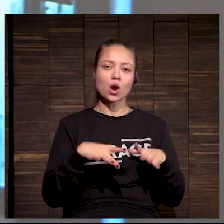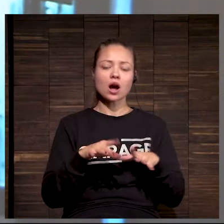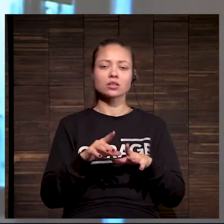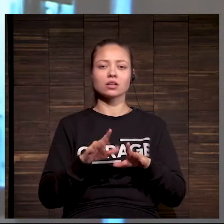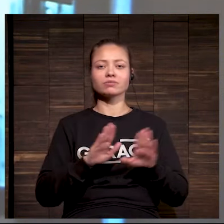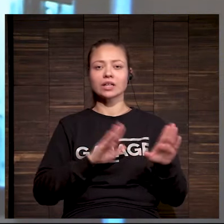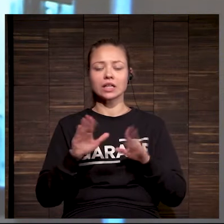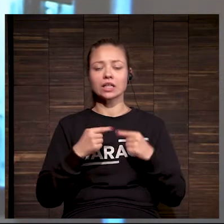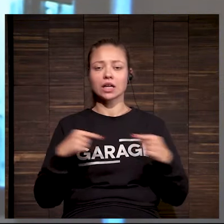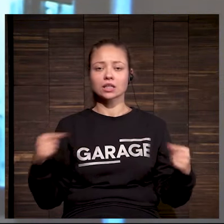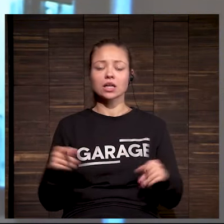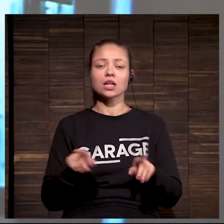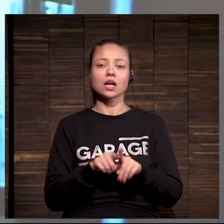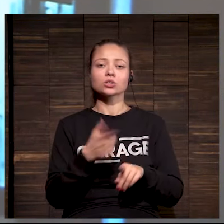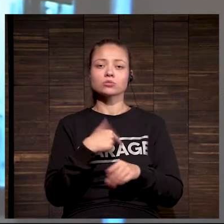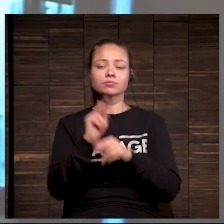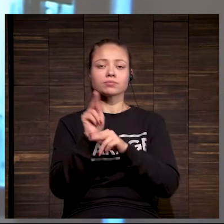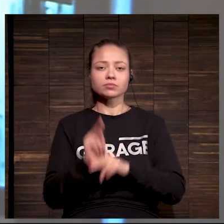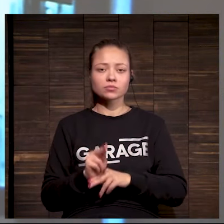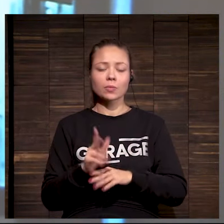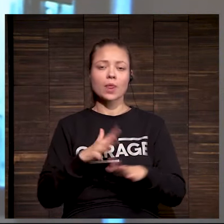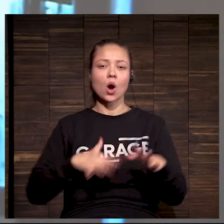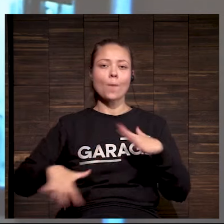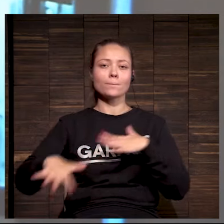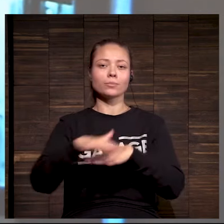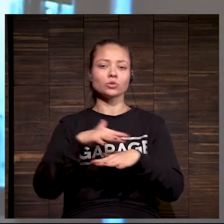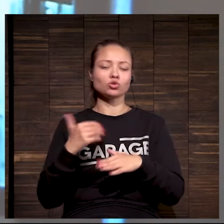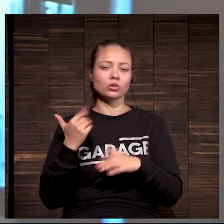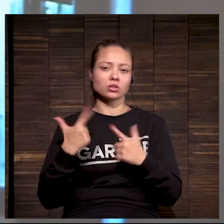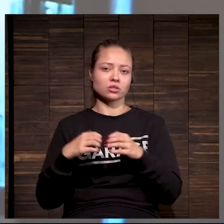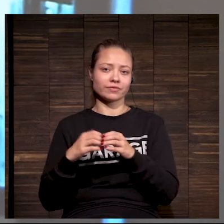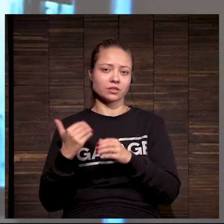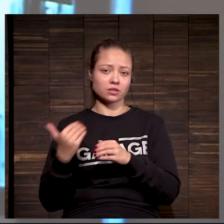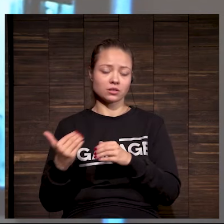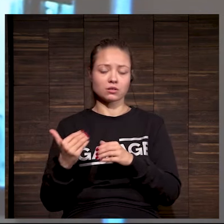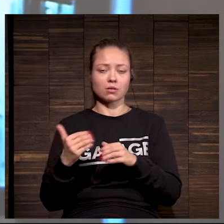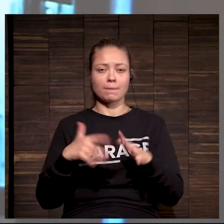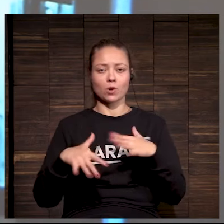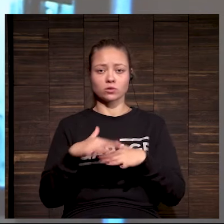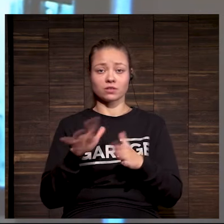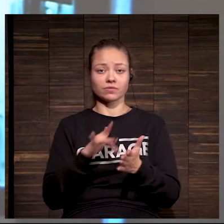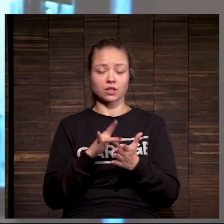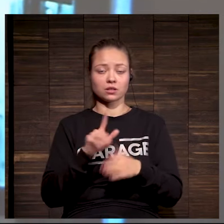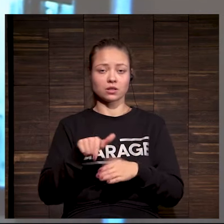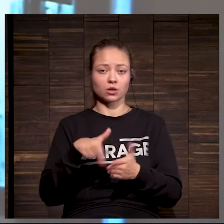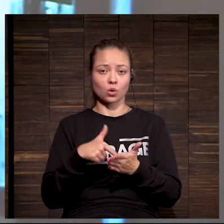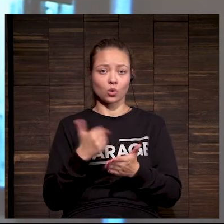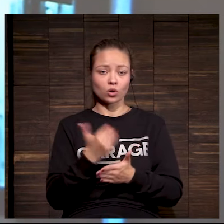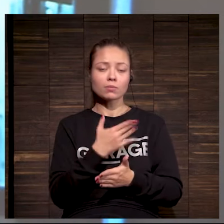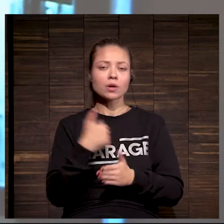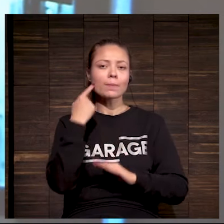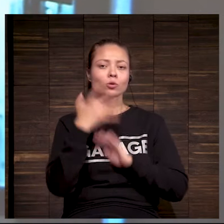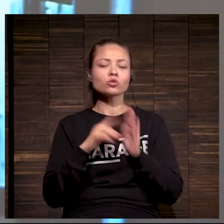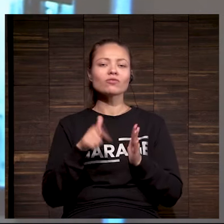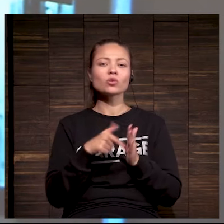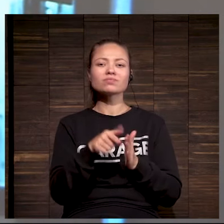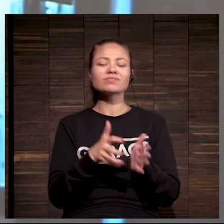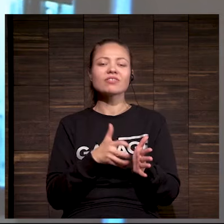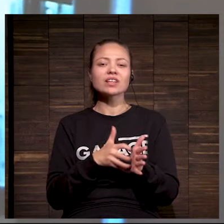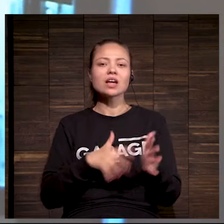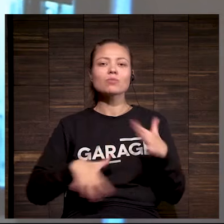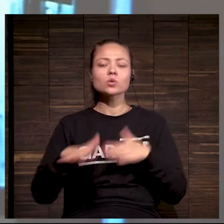более того мы провели реновацию общественных пространств в центре города мы поняли что в городе не хватает пространства